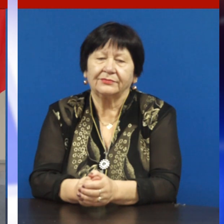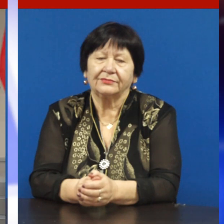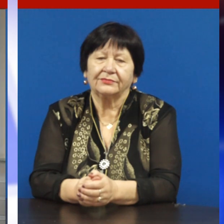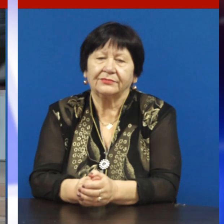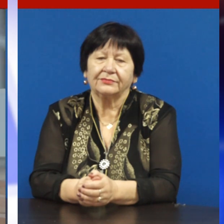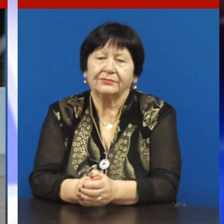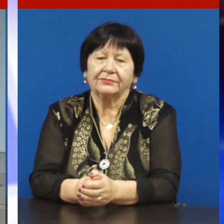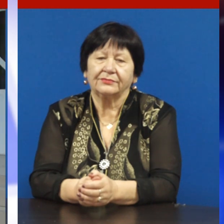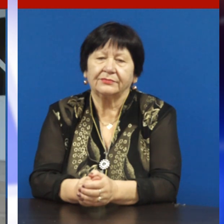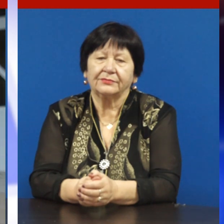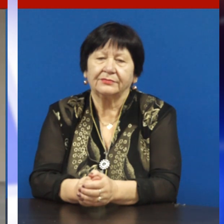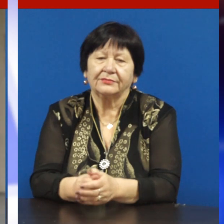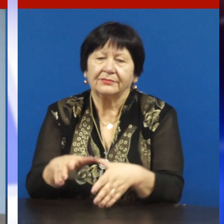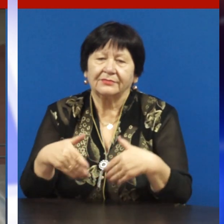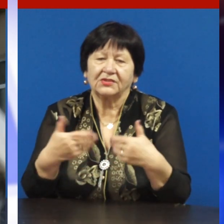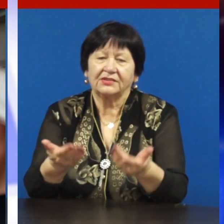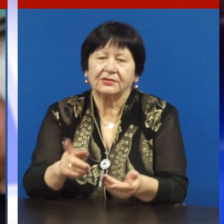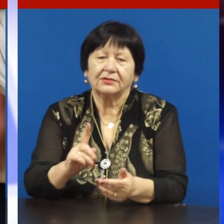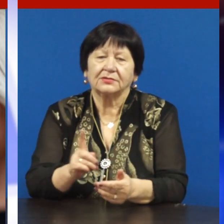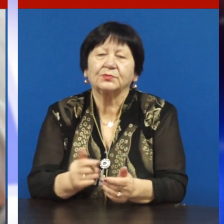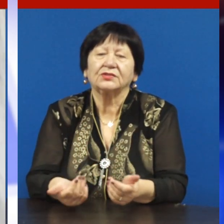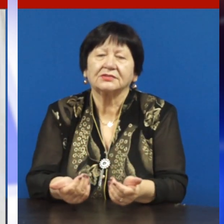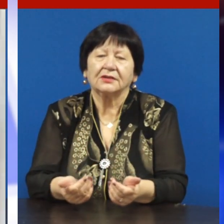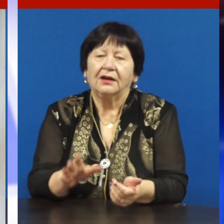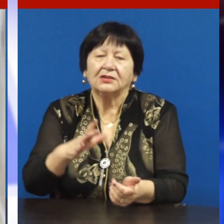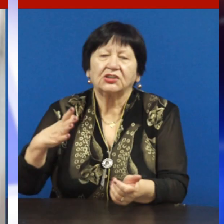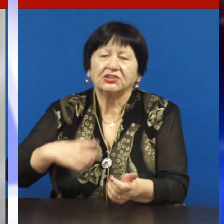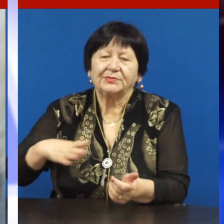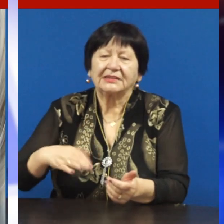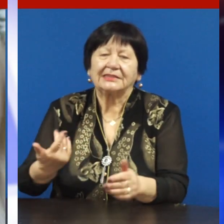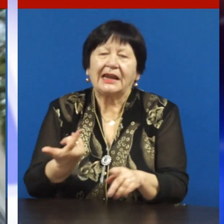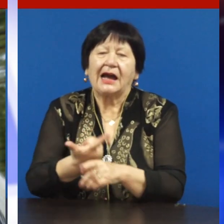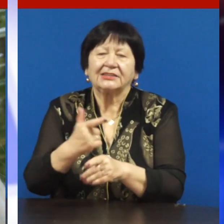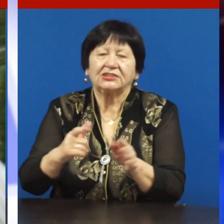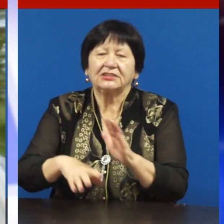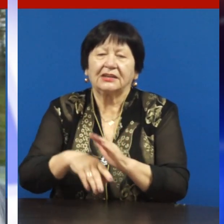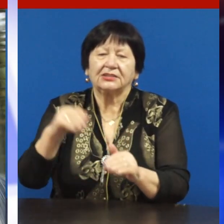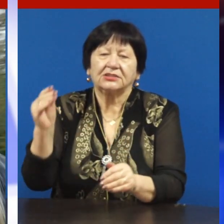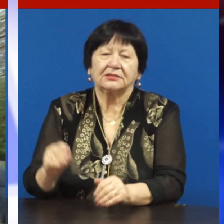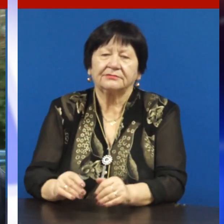p Bună ziua spuneți vă rog La ce vă așteptați la aceste alegeri